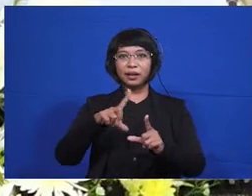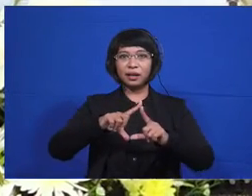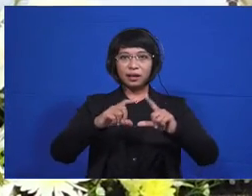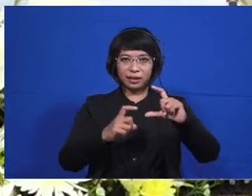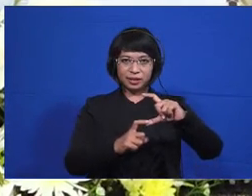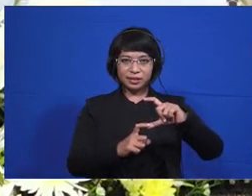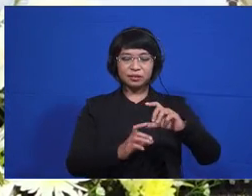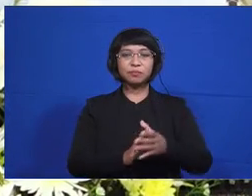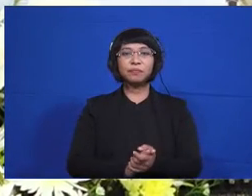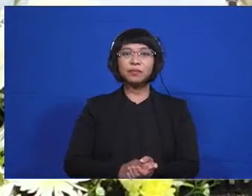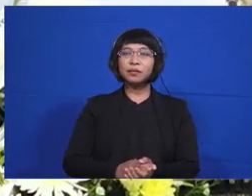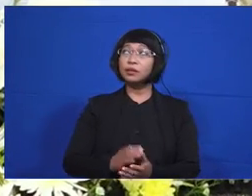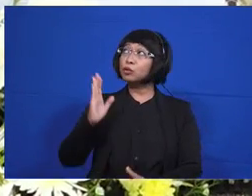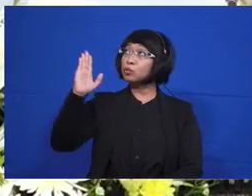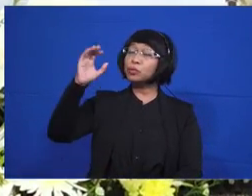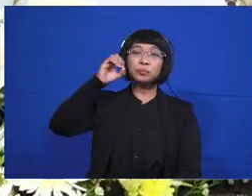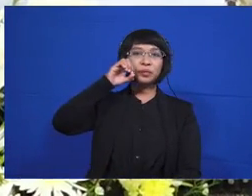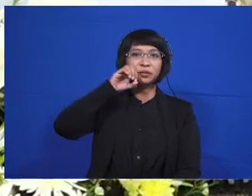Firman Tuhan.